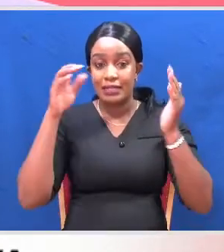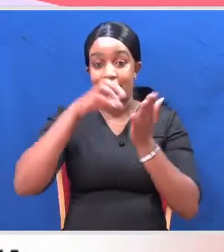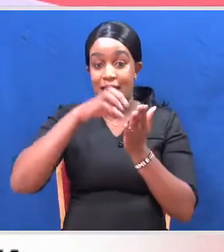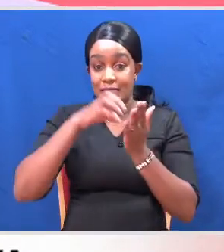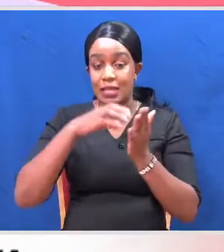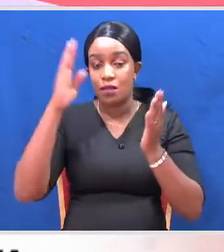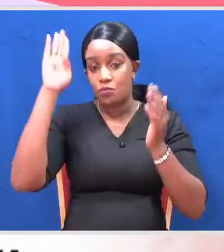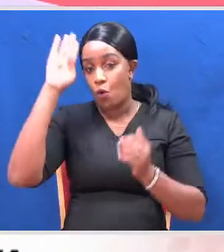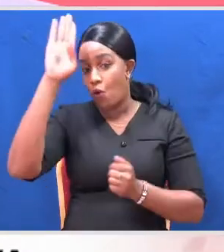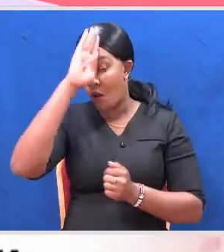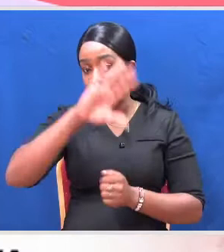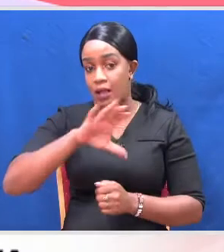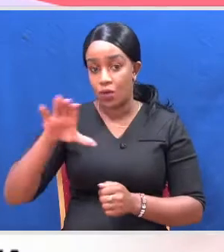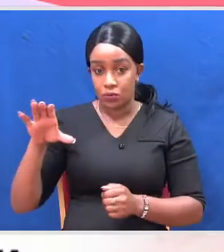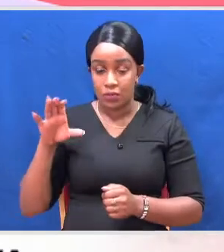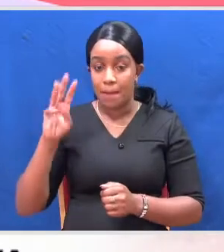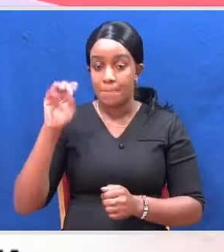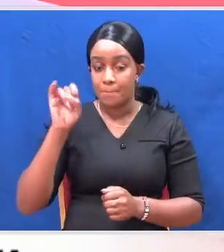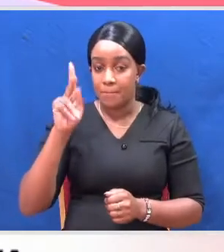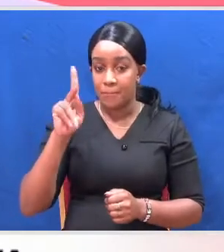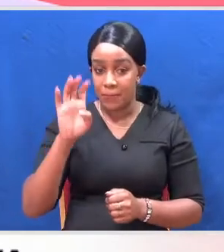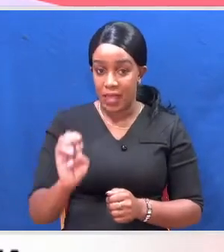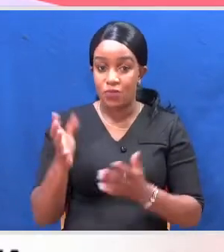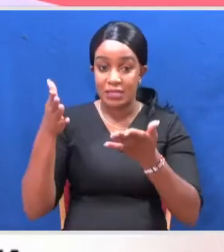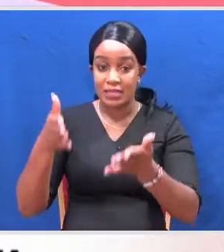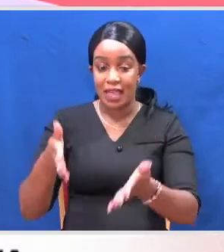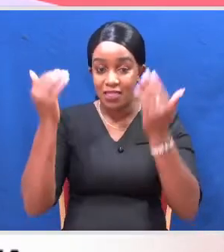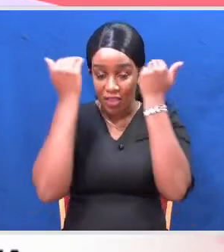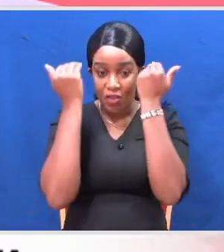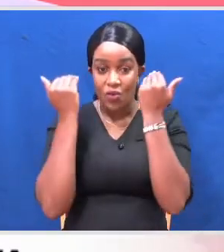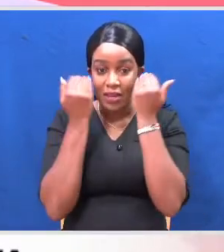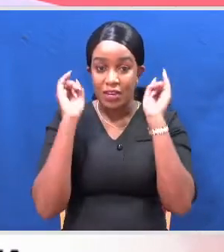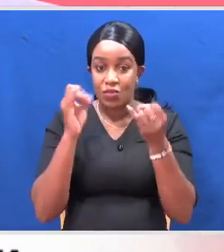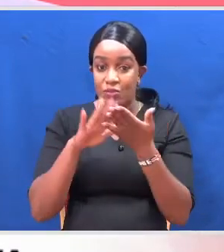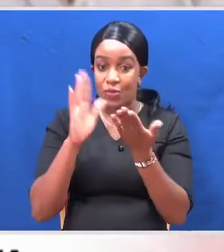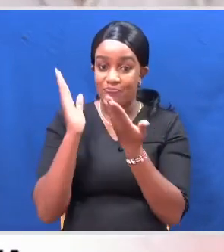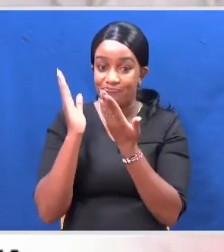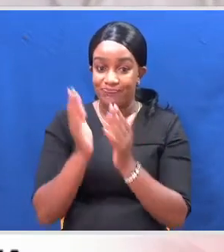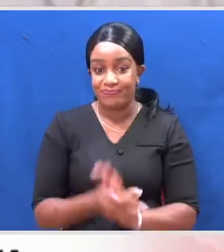wetu Mike Kagongo alikuwa kwenye mahakama hiyo na kutuandalia taarifa ifuatayo.